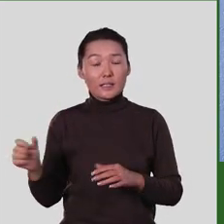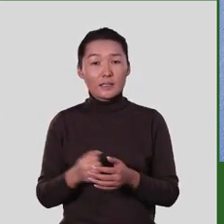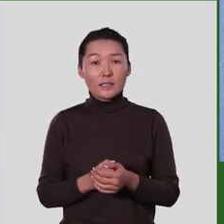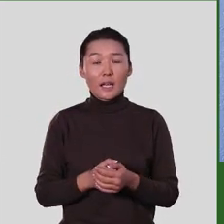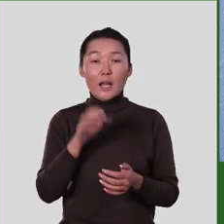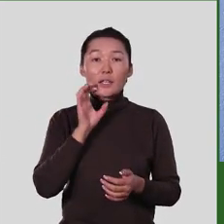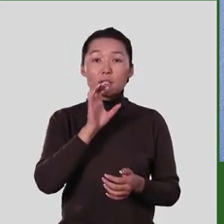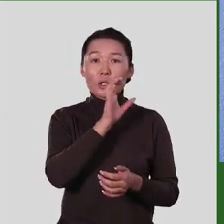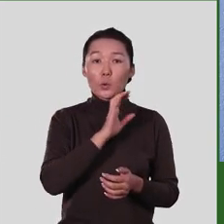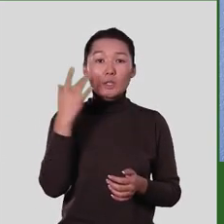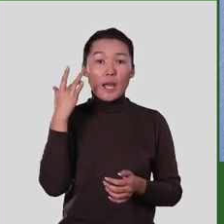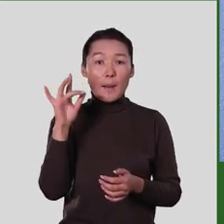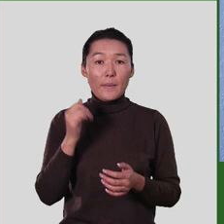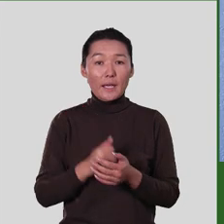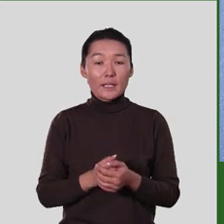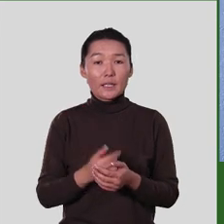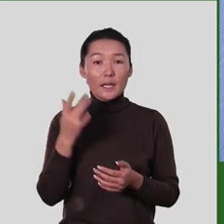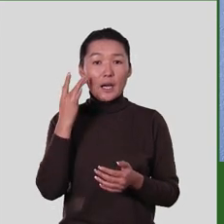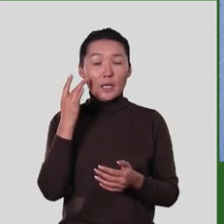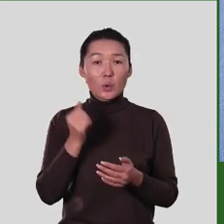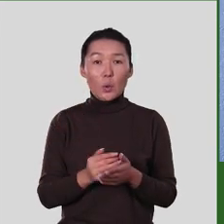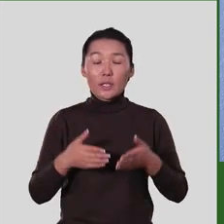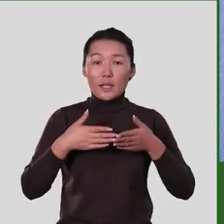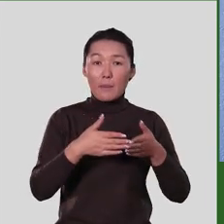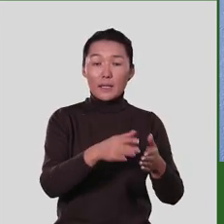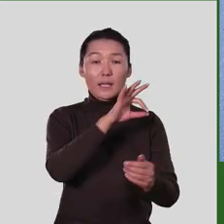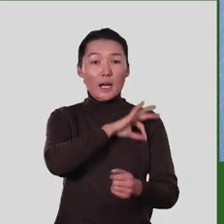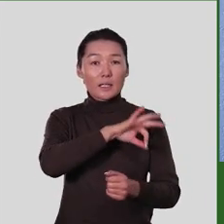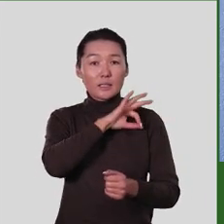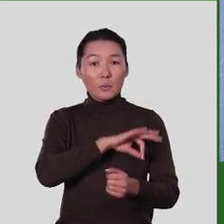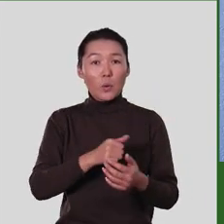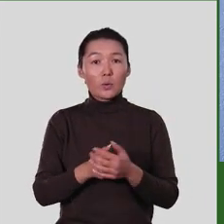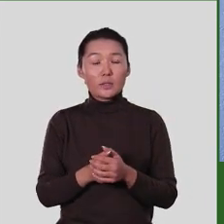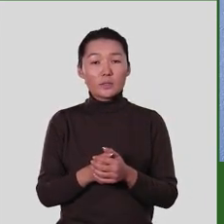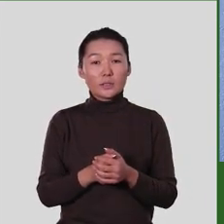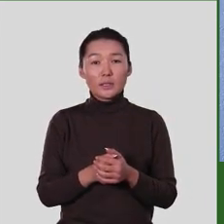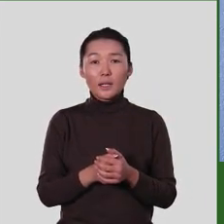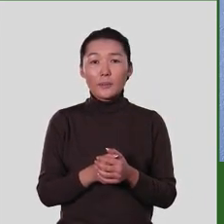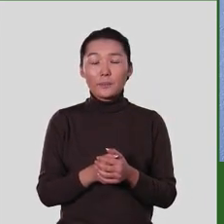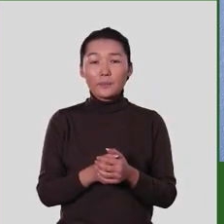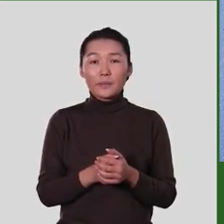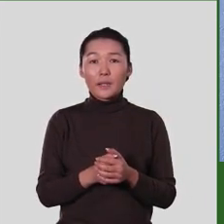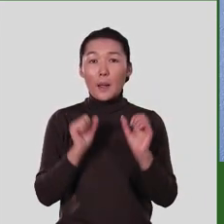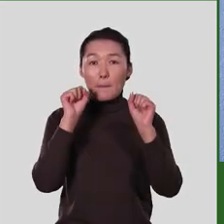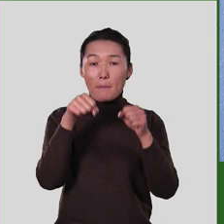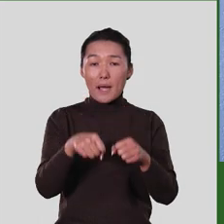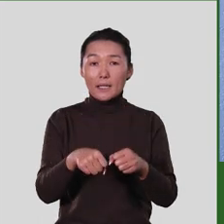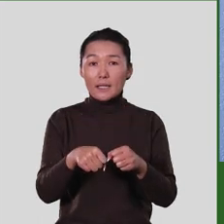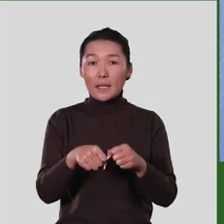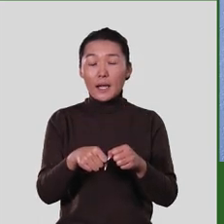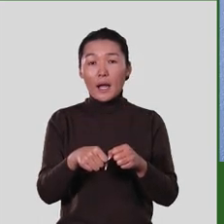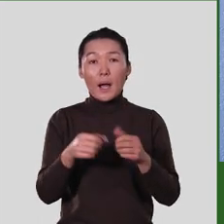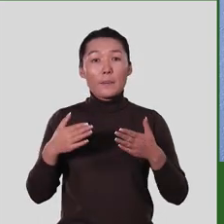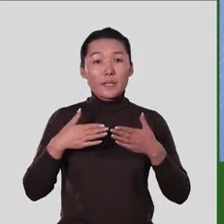Южной Америки, которые на плотах, используя попутные пассаты, могли пересечь Тихий